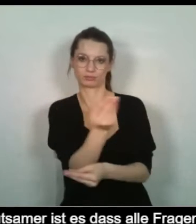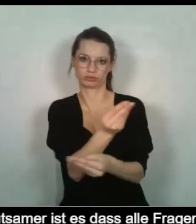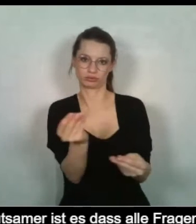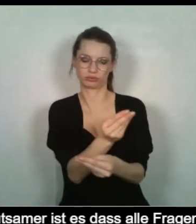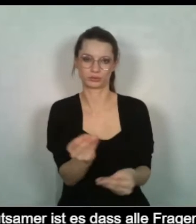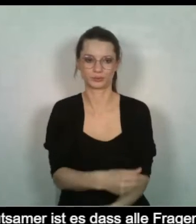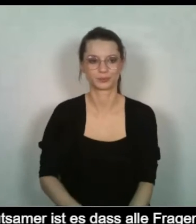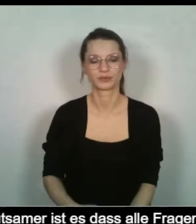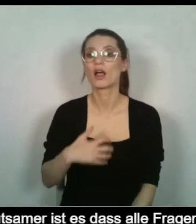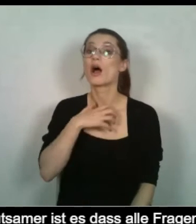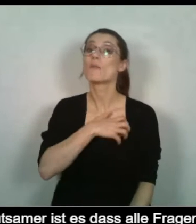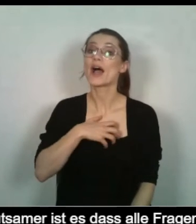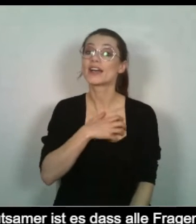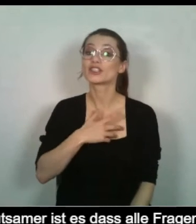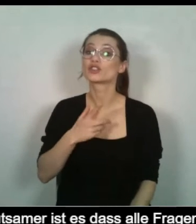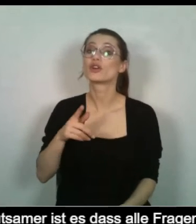Achim Wendler vom Bayerischen Rundfunk.